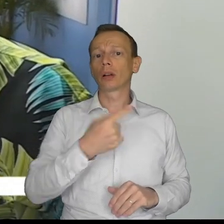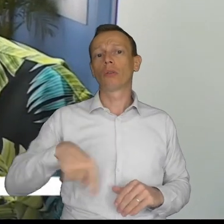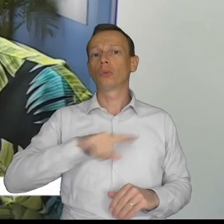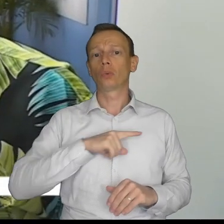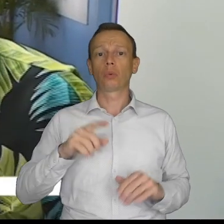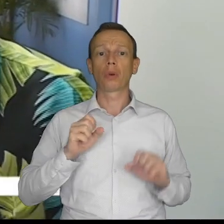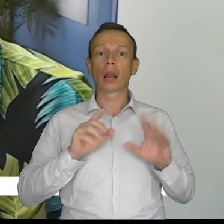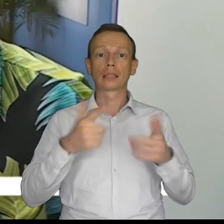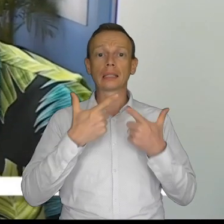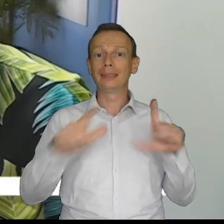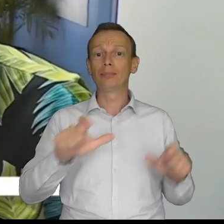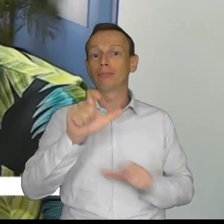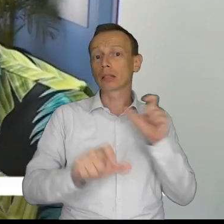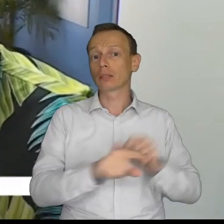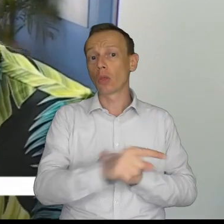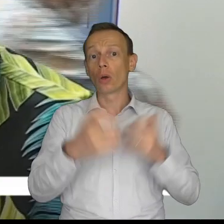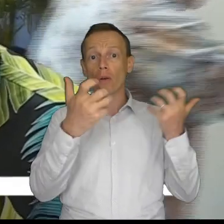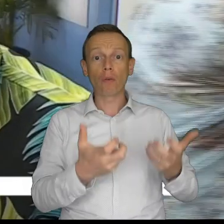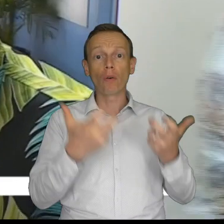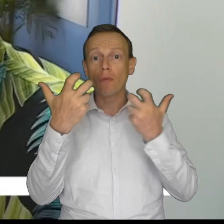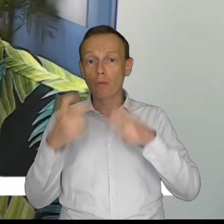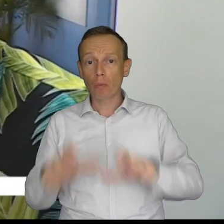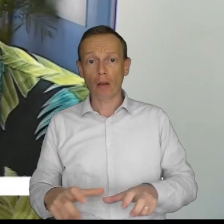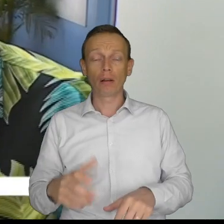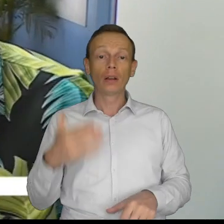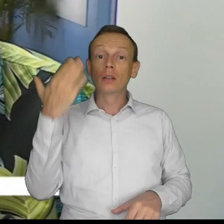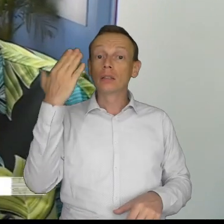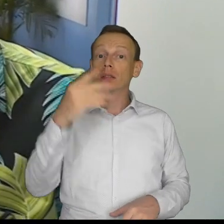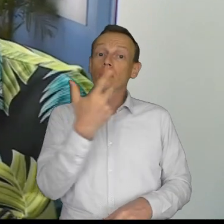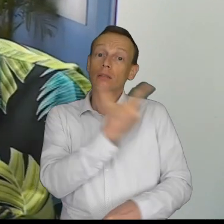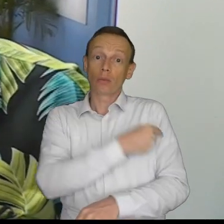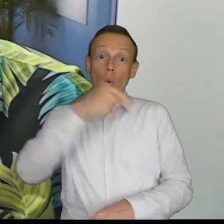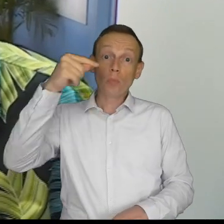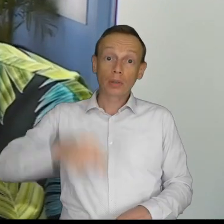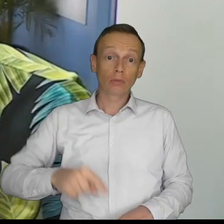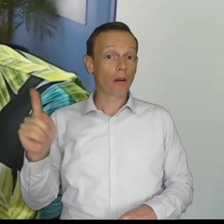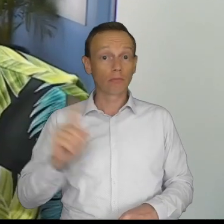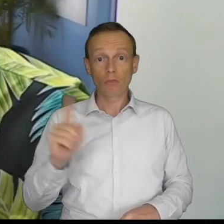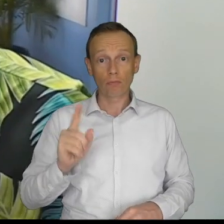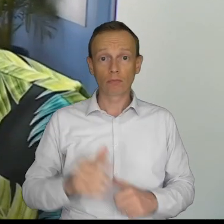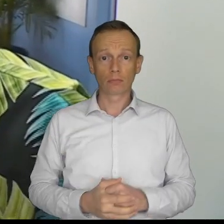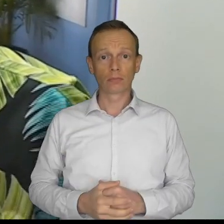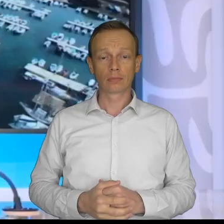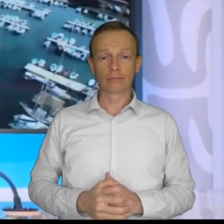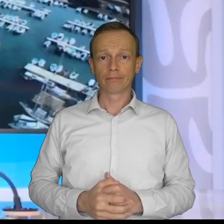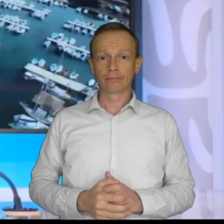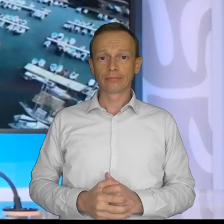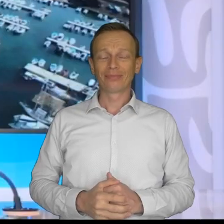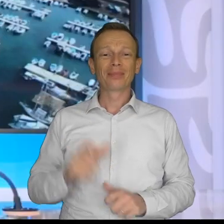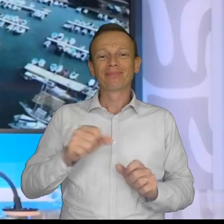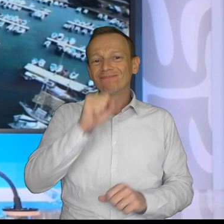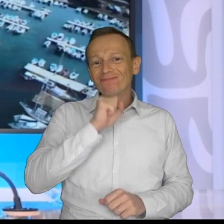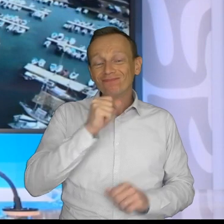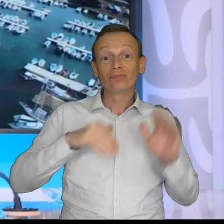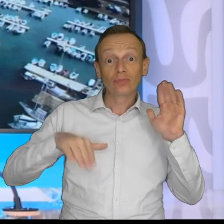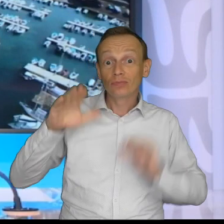raisons pour laquelle nous avons laissé le choix aux personnes, puisque cette vaccination, je le rappelle, n'est pas obligatoire. Voilà, je